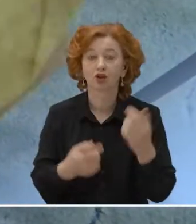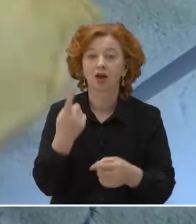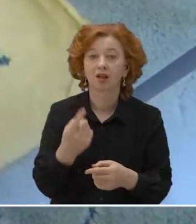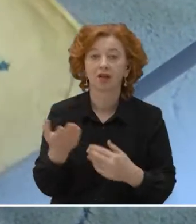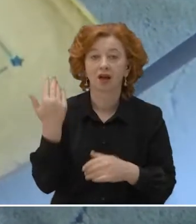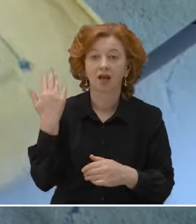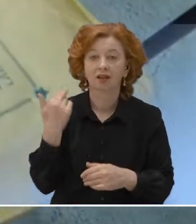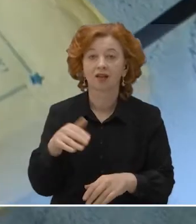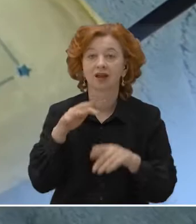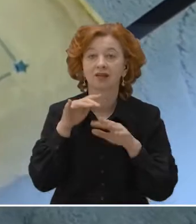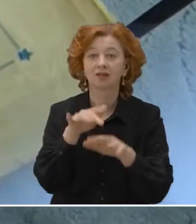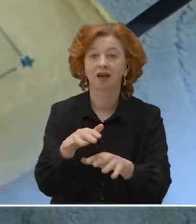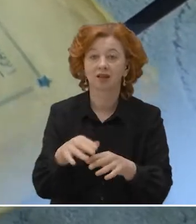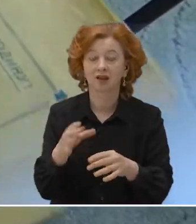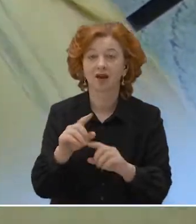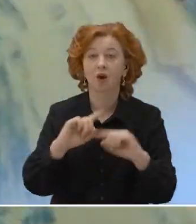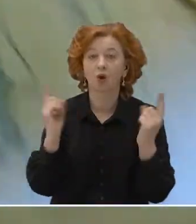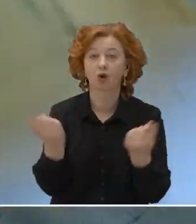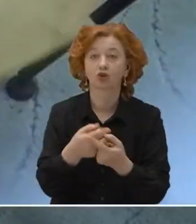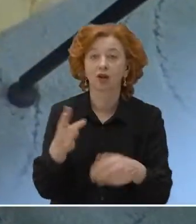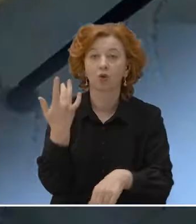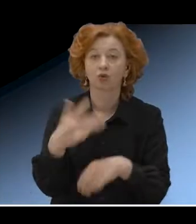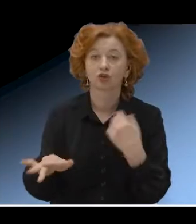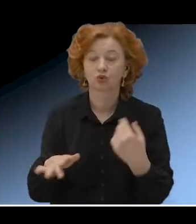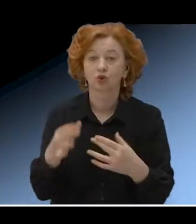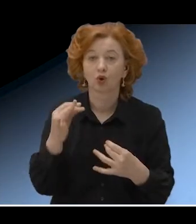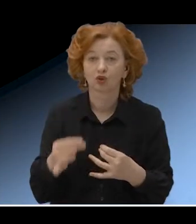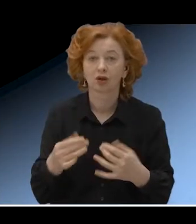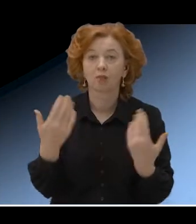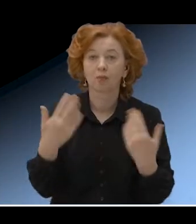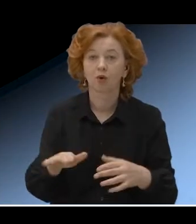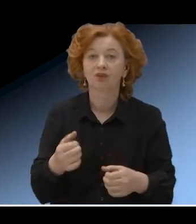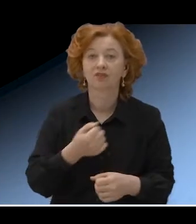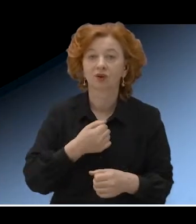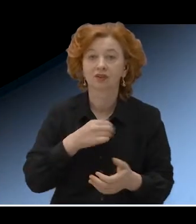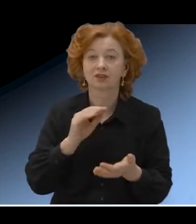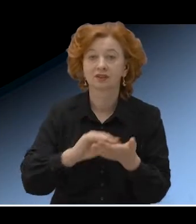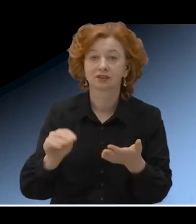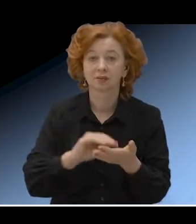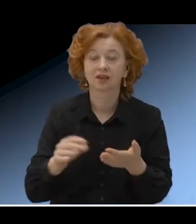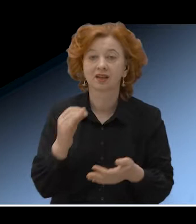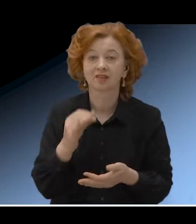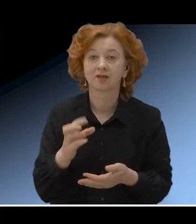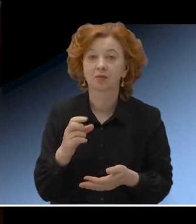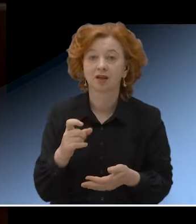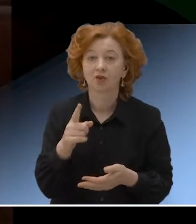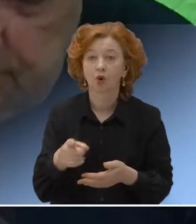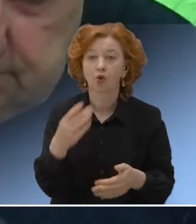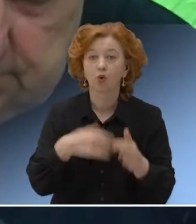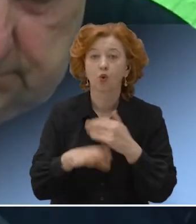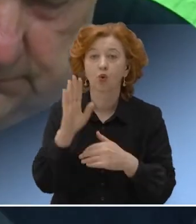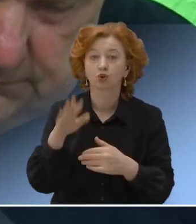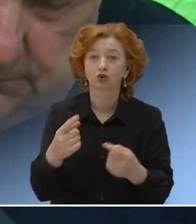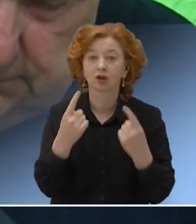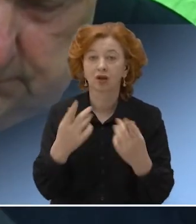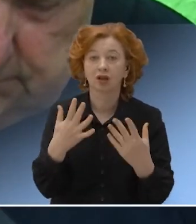из которых, когда наше танковое подразделение окружили и уничтожили, писал в своих послефронтовых записях Иван Банников. На фронт он ушел